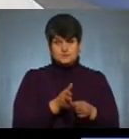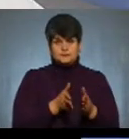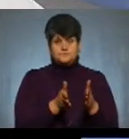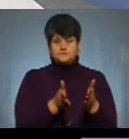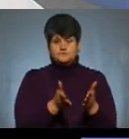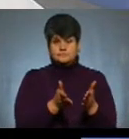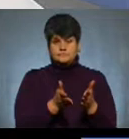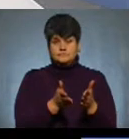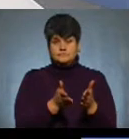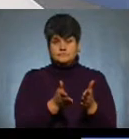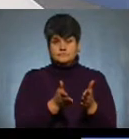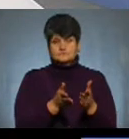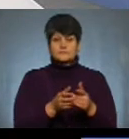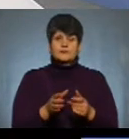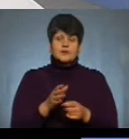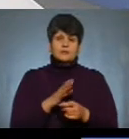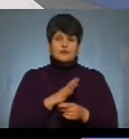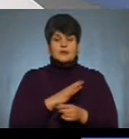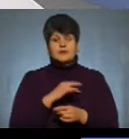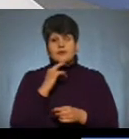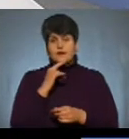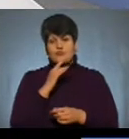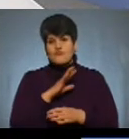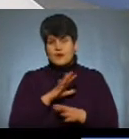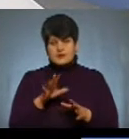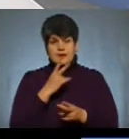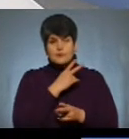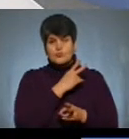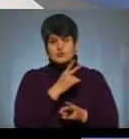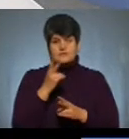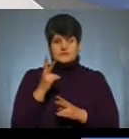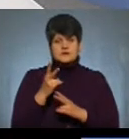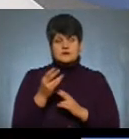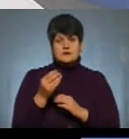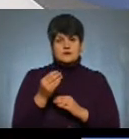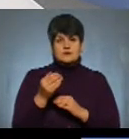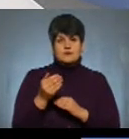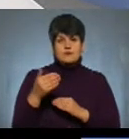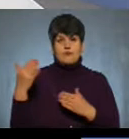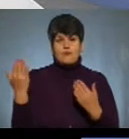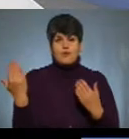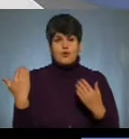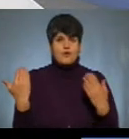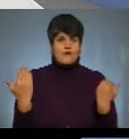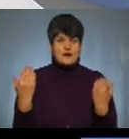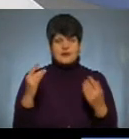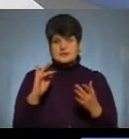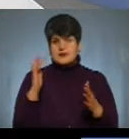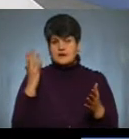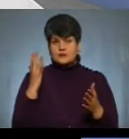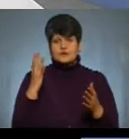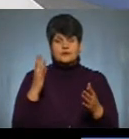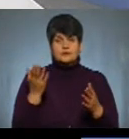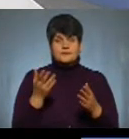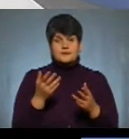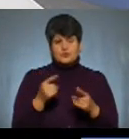вулиці. От. Десь неуважність, не подивившись в бокове зеркало, чи вліво, чи вправо.